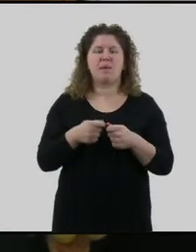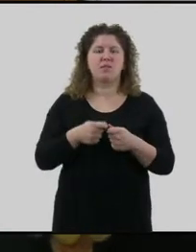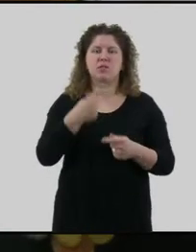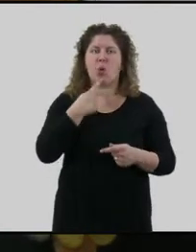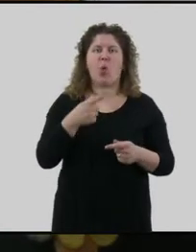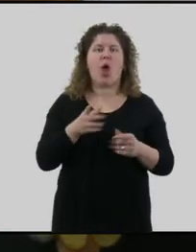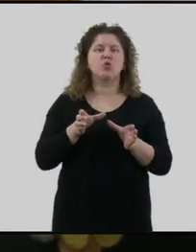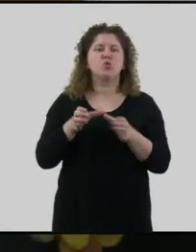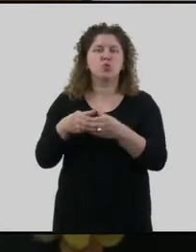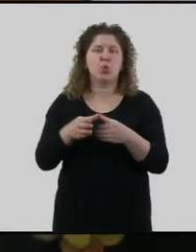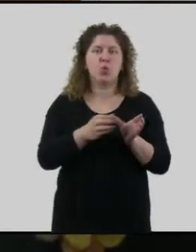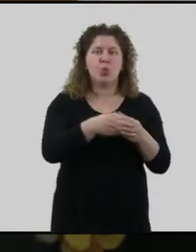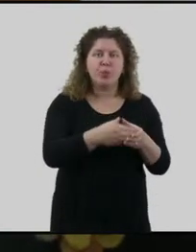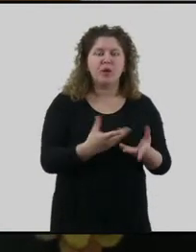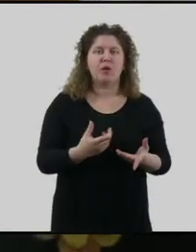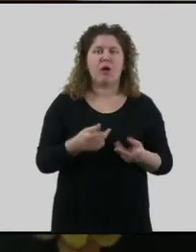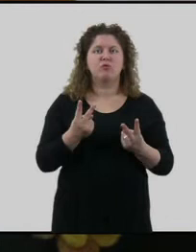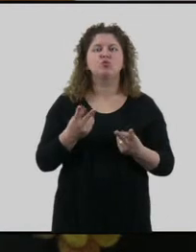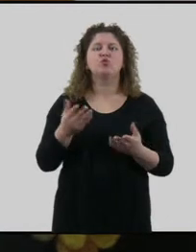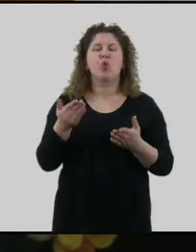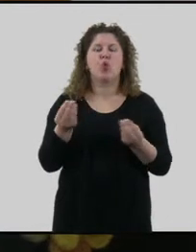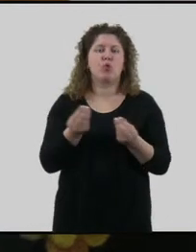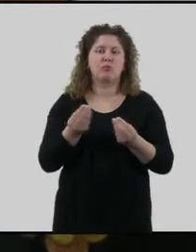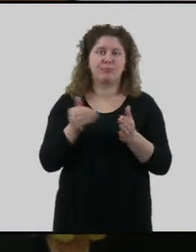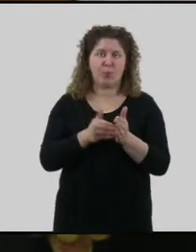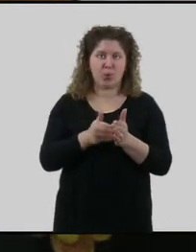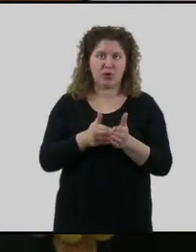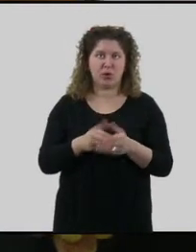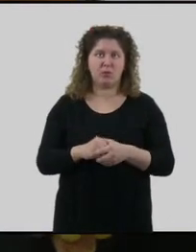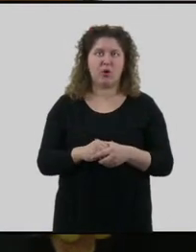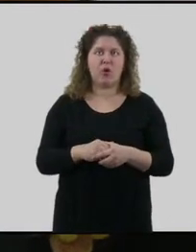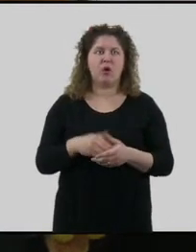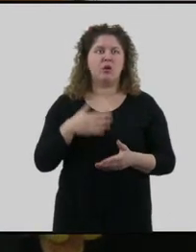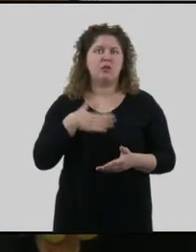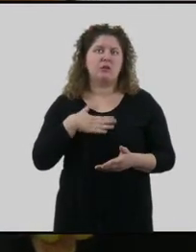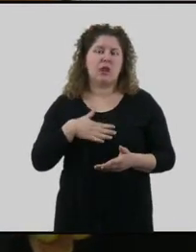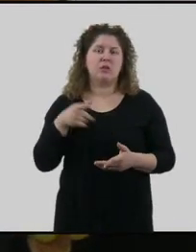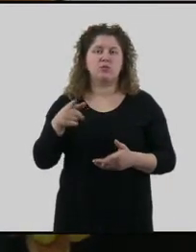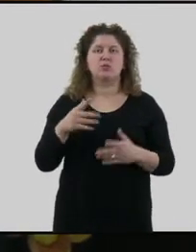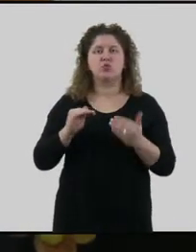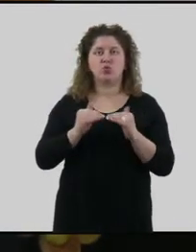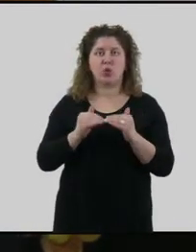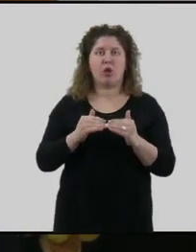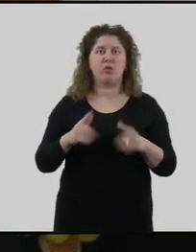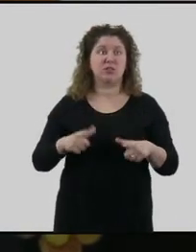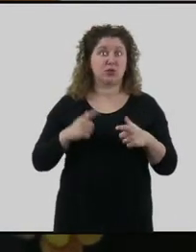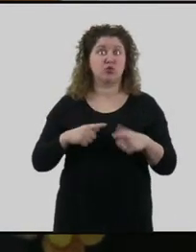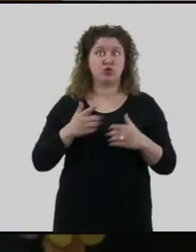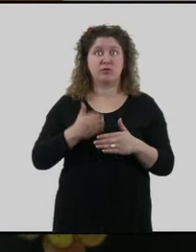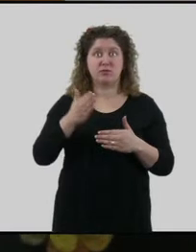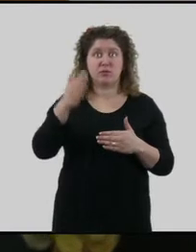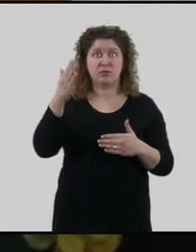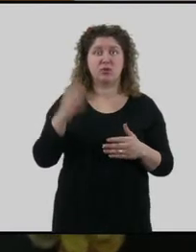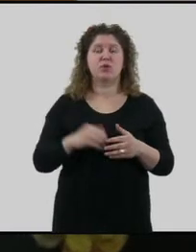su skupina i kojoj skupini pripadaju, što im je potrebno. Nadamo se da će suradnja zaživiti